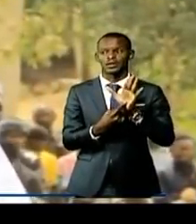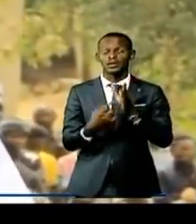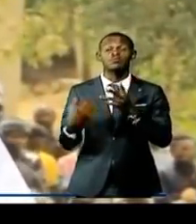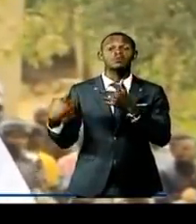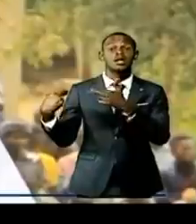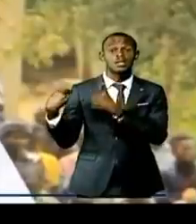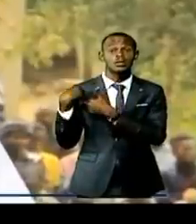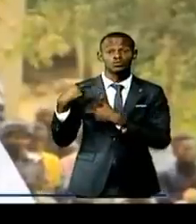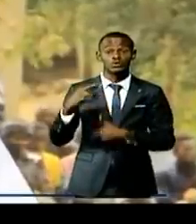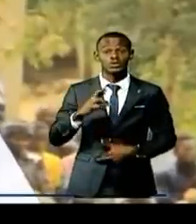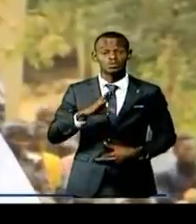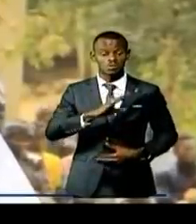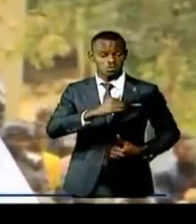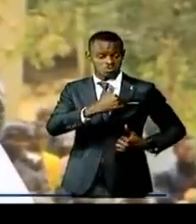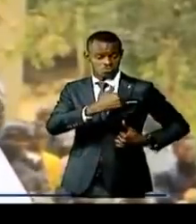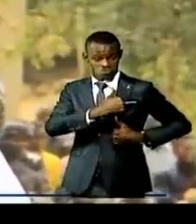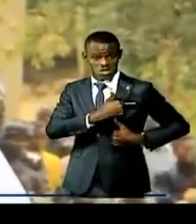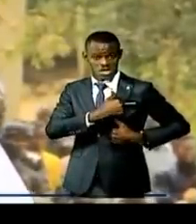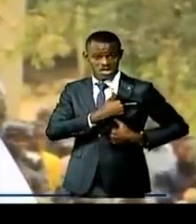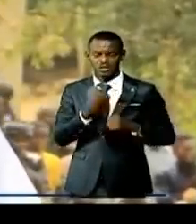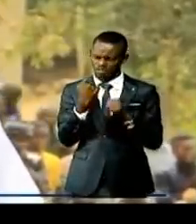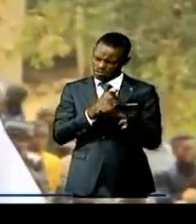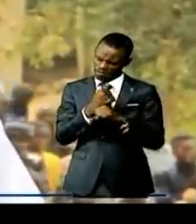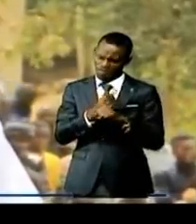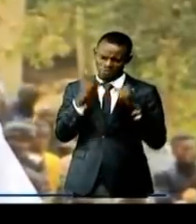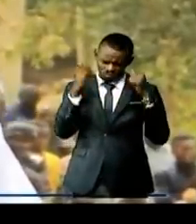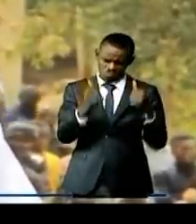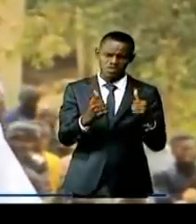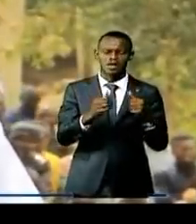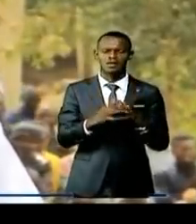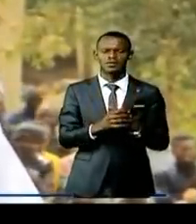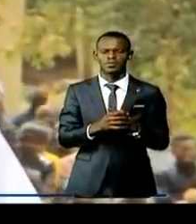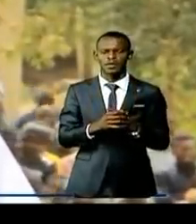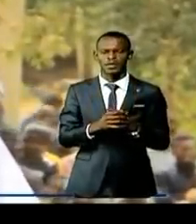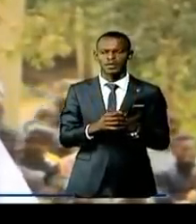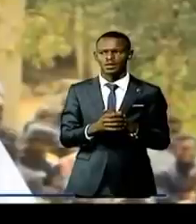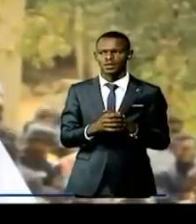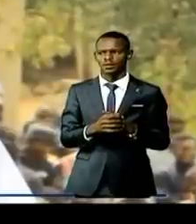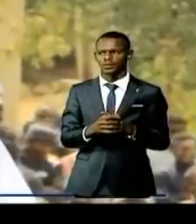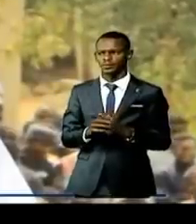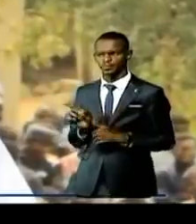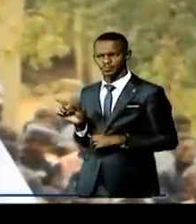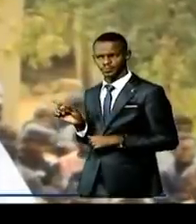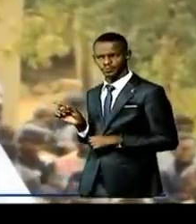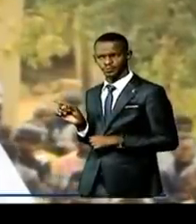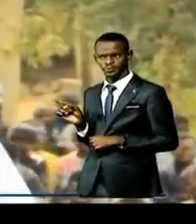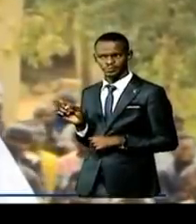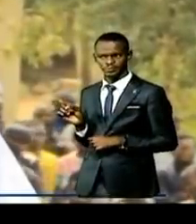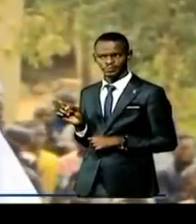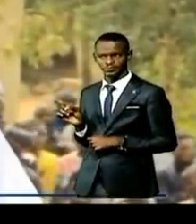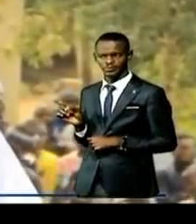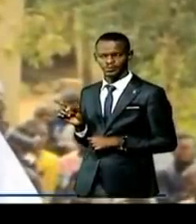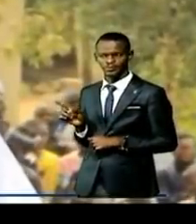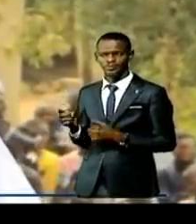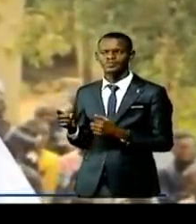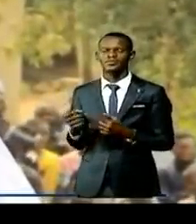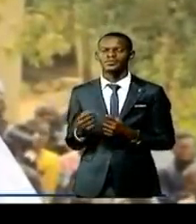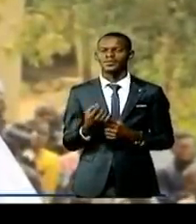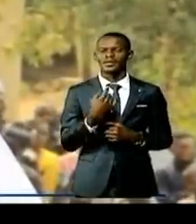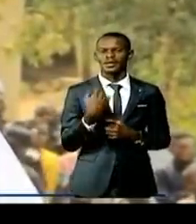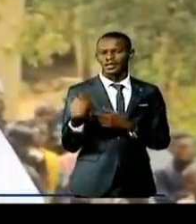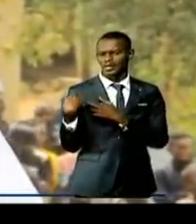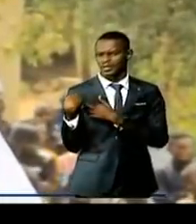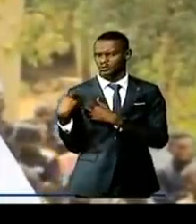Rwakolé. Nos remerciements vont tout droit à son Excellence, Monsieur